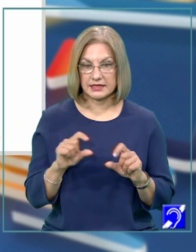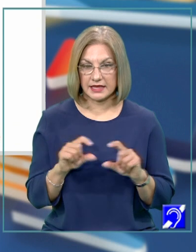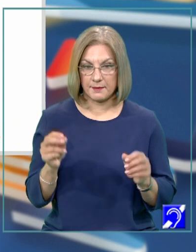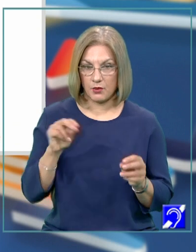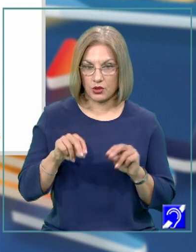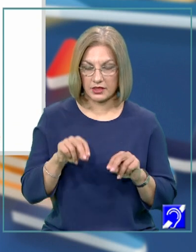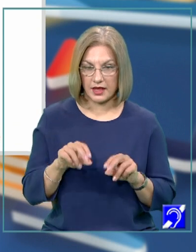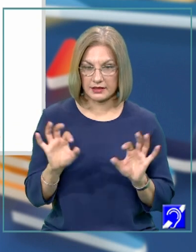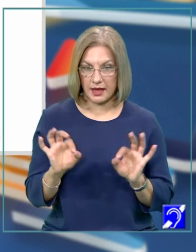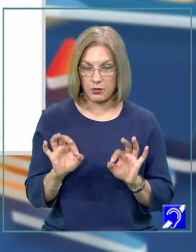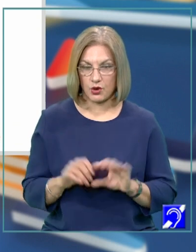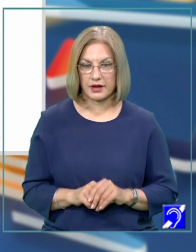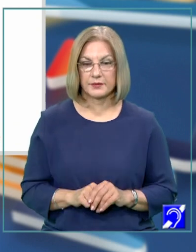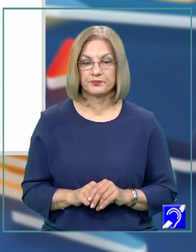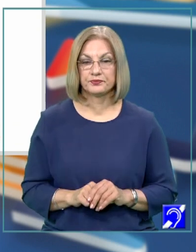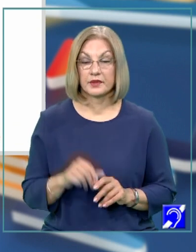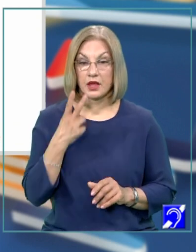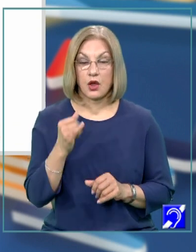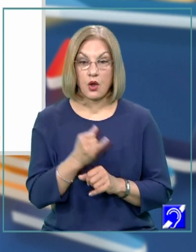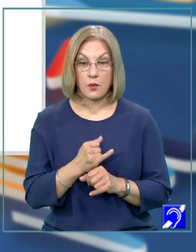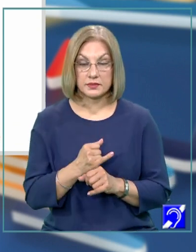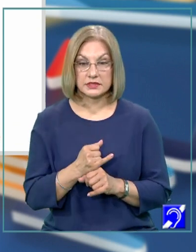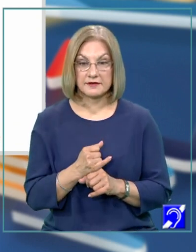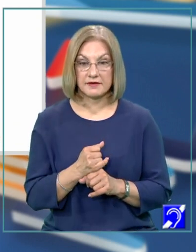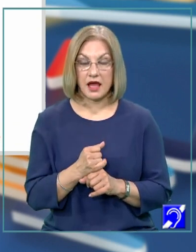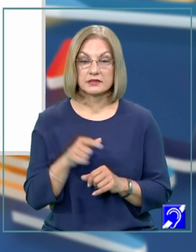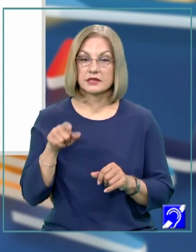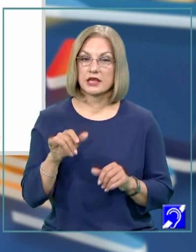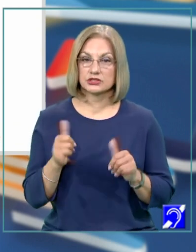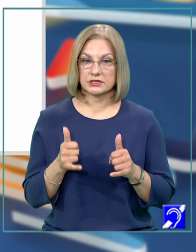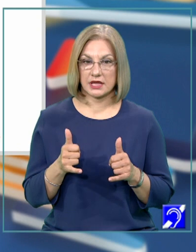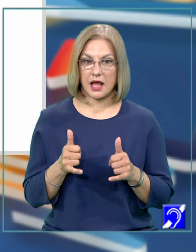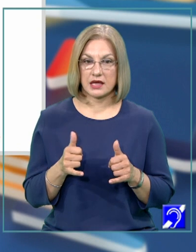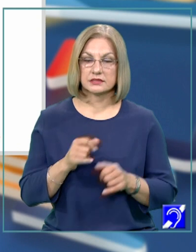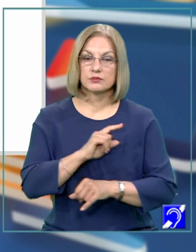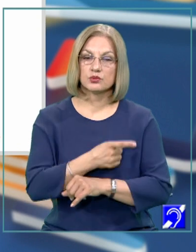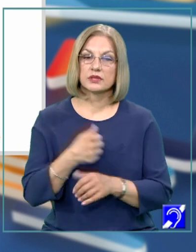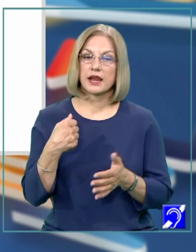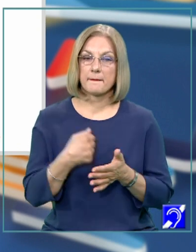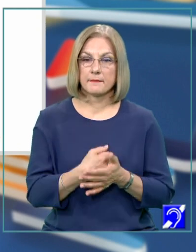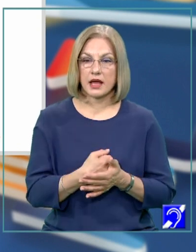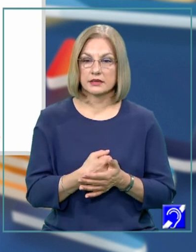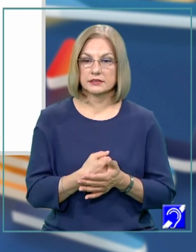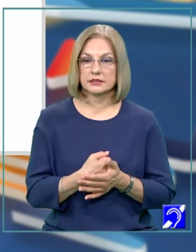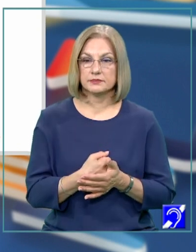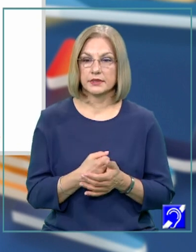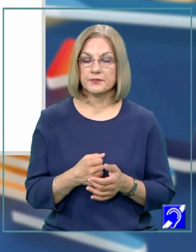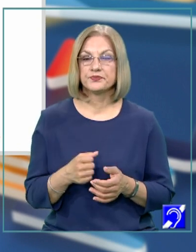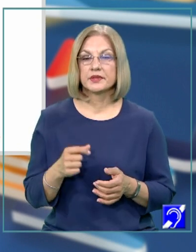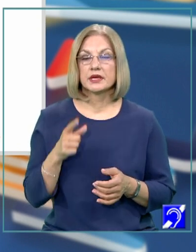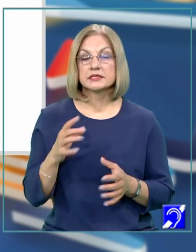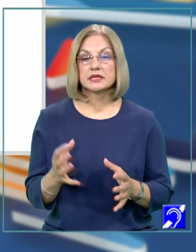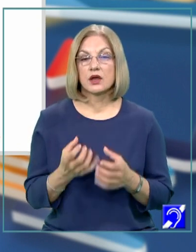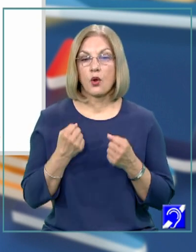montat la bornele sursei Observați că în acest caz puterea maximă se